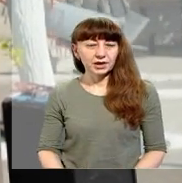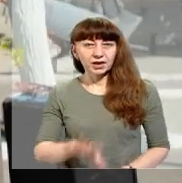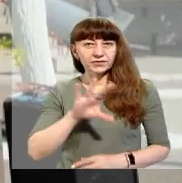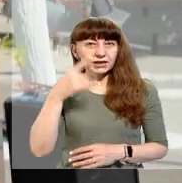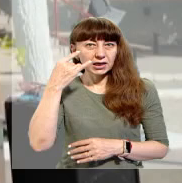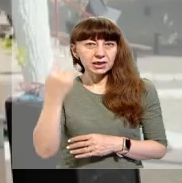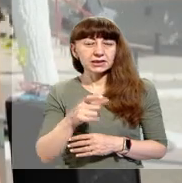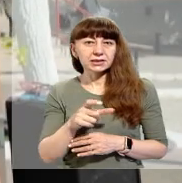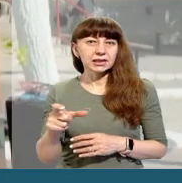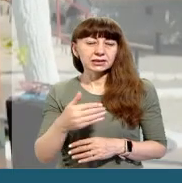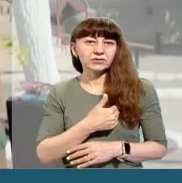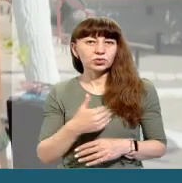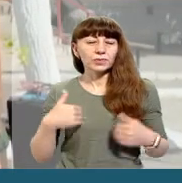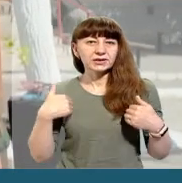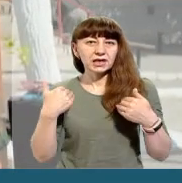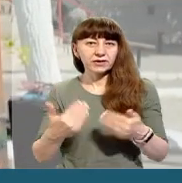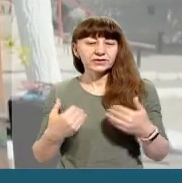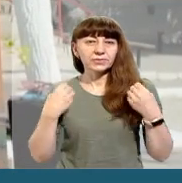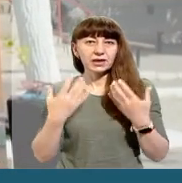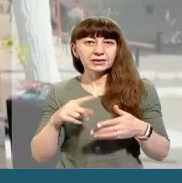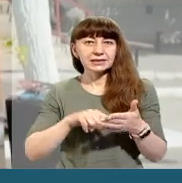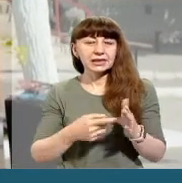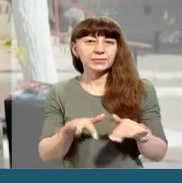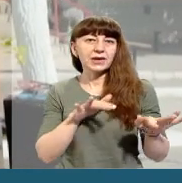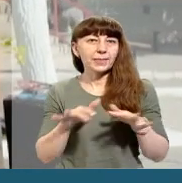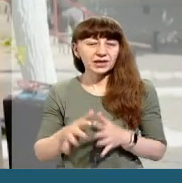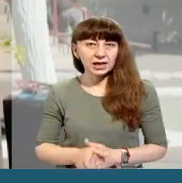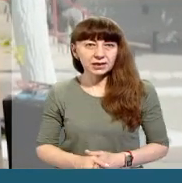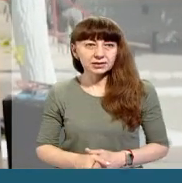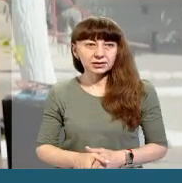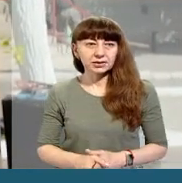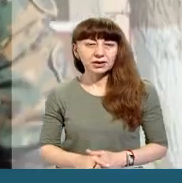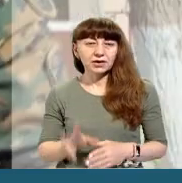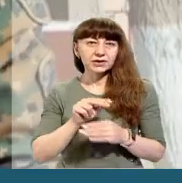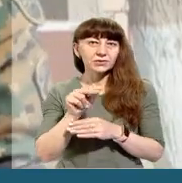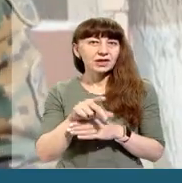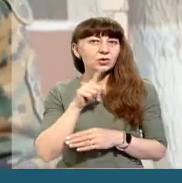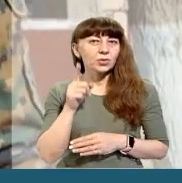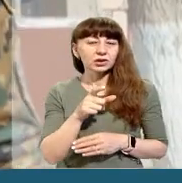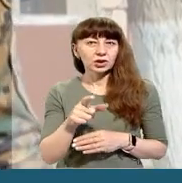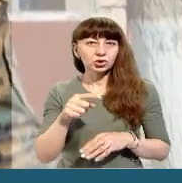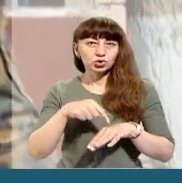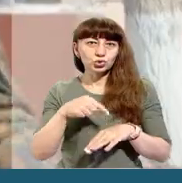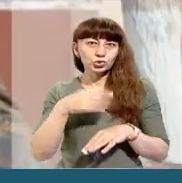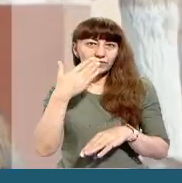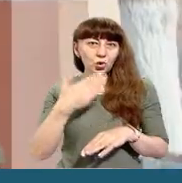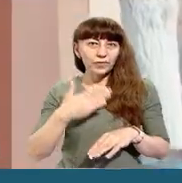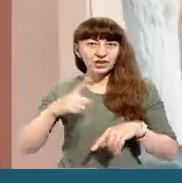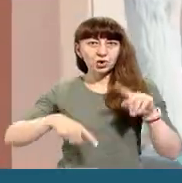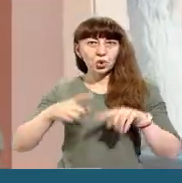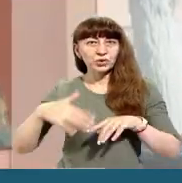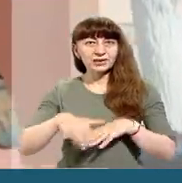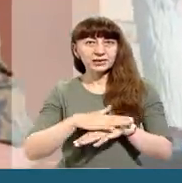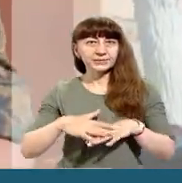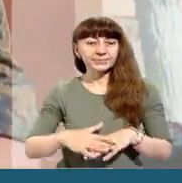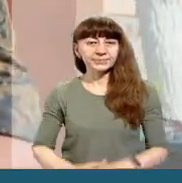қазақстандықтарды құттықтағым келеді. Бұл шараның мақсаты жастардың патриоттық сезімін ояту. Елім, жерім деген жастар көп болса, біз алдыңғы қатарлы елдердің